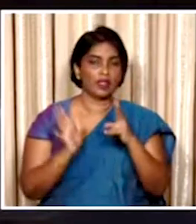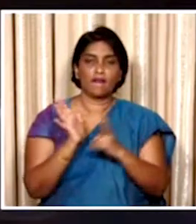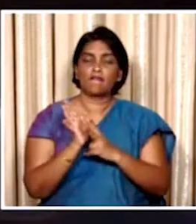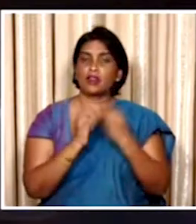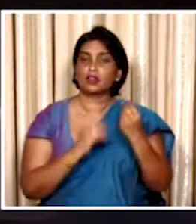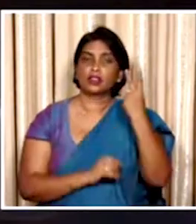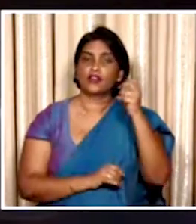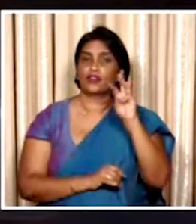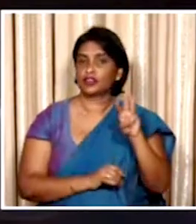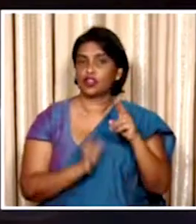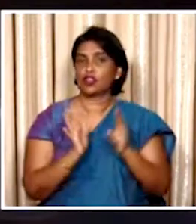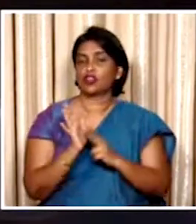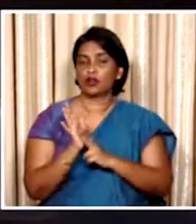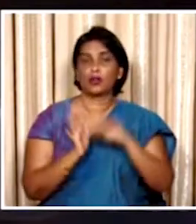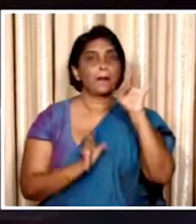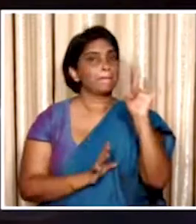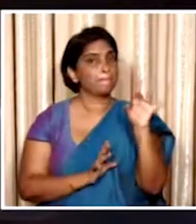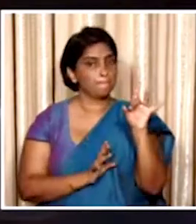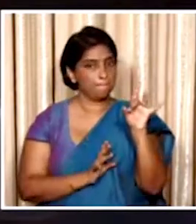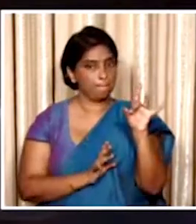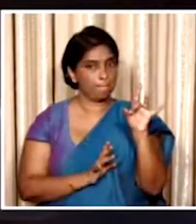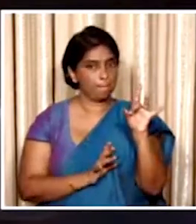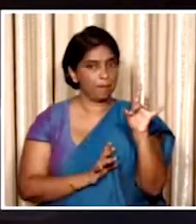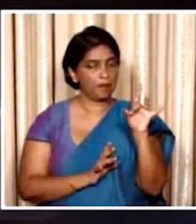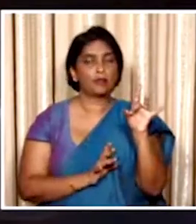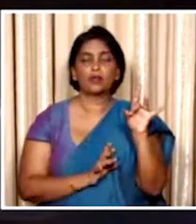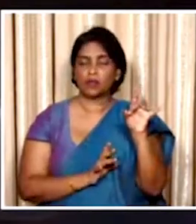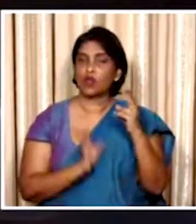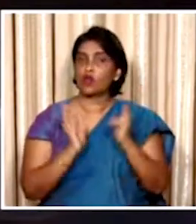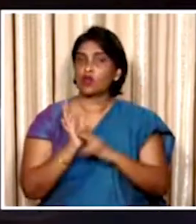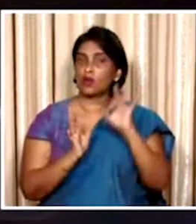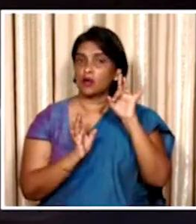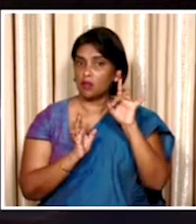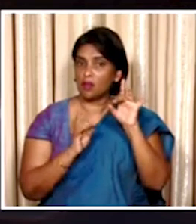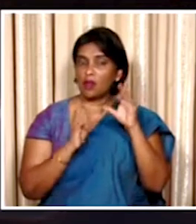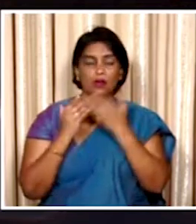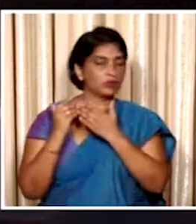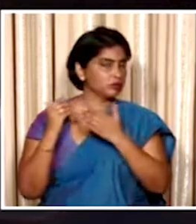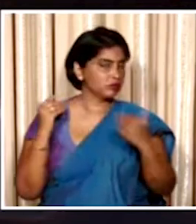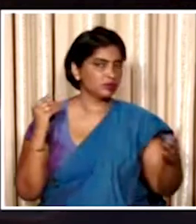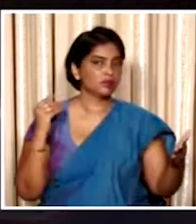ඇතුළත් තියෙන 2023 නොවැම්බර් මාසේ 15 වන දින. එතකොට නොවැම්බර් මාසේ 15 ඉඳලා